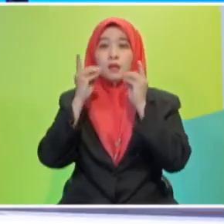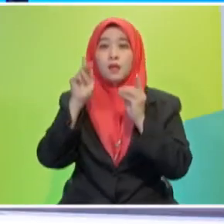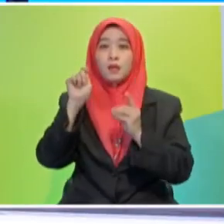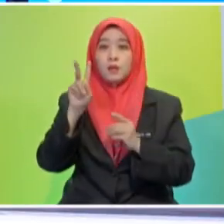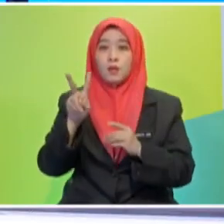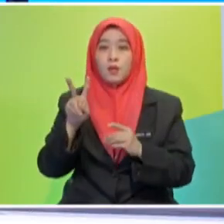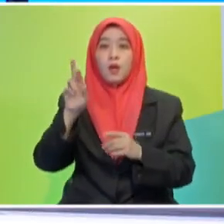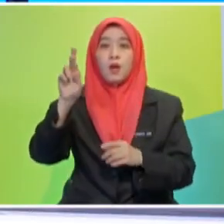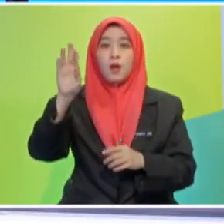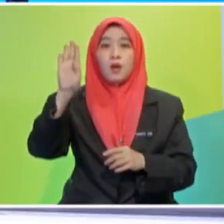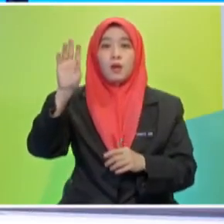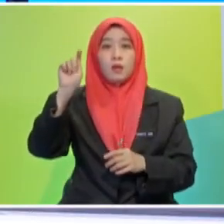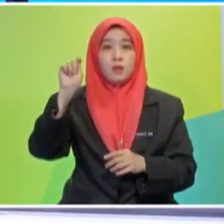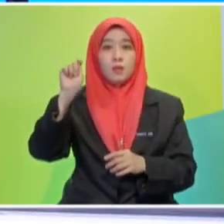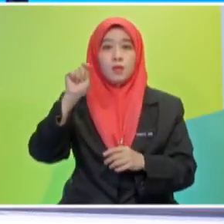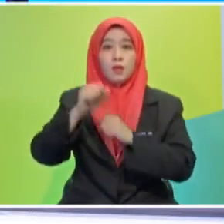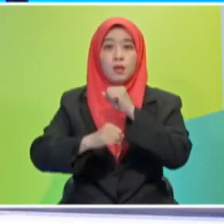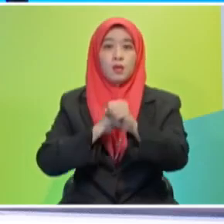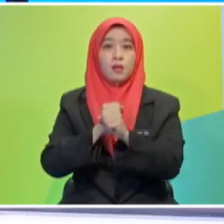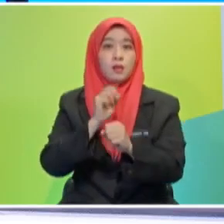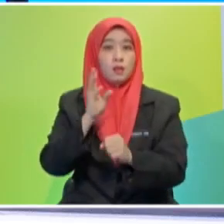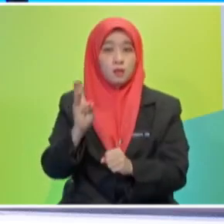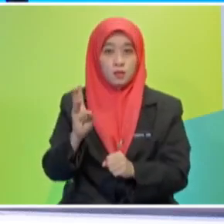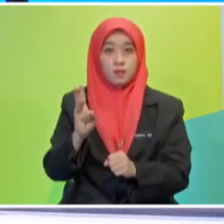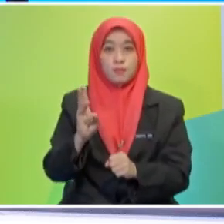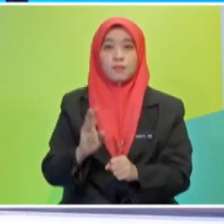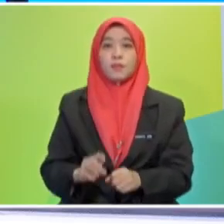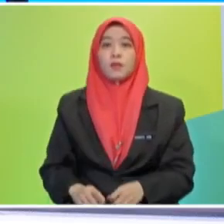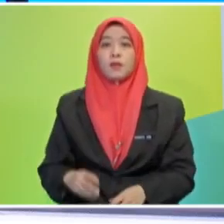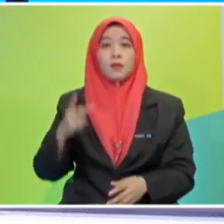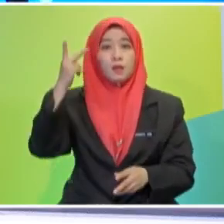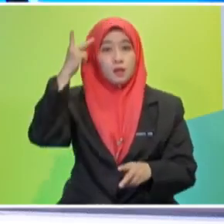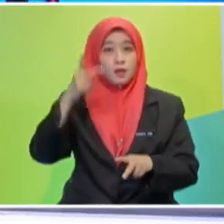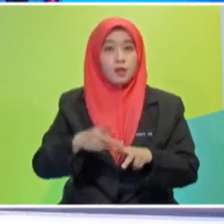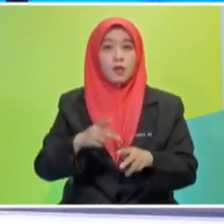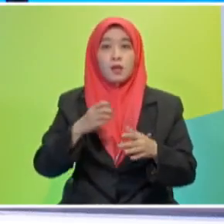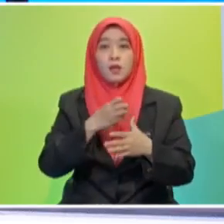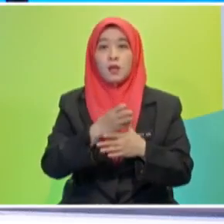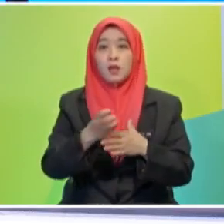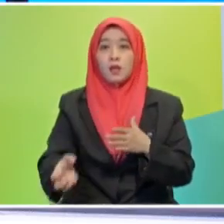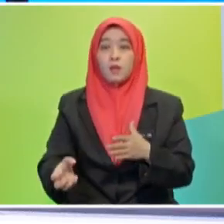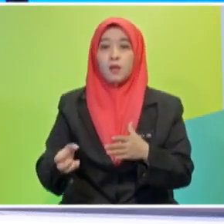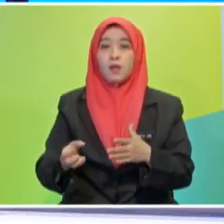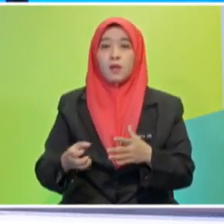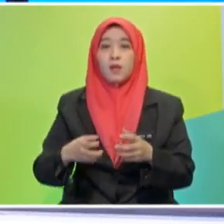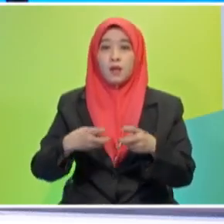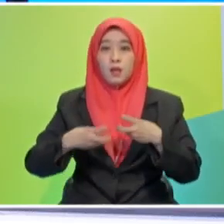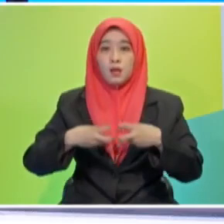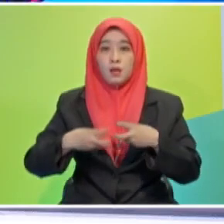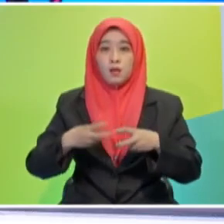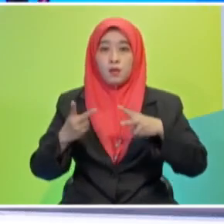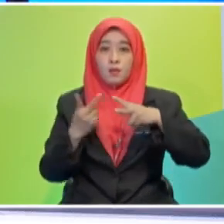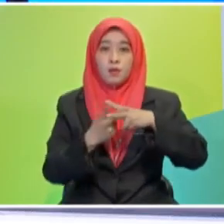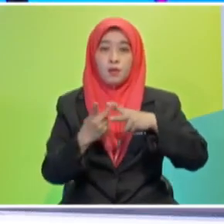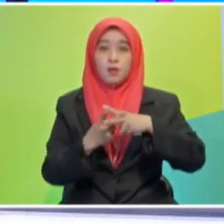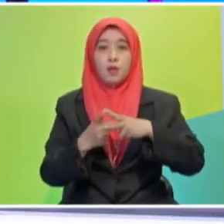mata pelajaran Reka Bentuk dan Teknologi tahun 6, kenali elemen elektromekanikal. Baik, cikgu, kita dah belajar